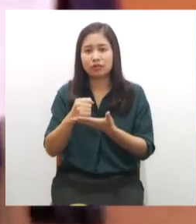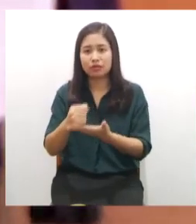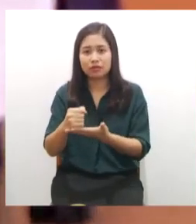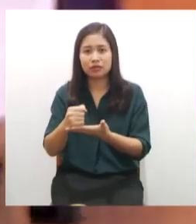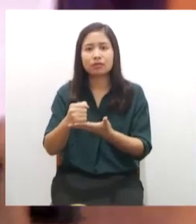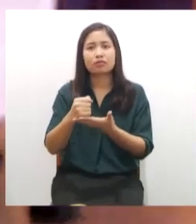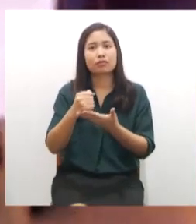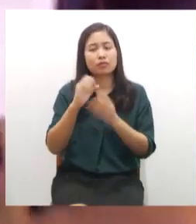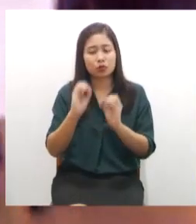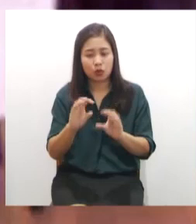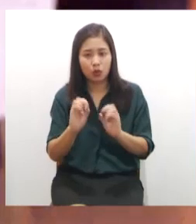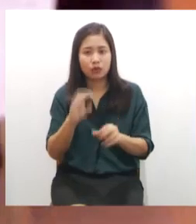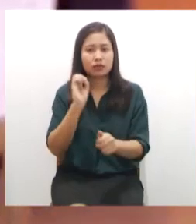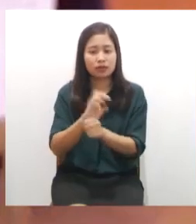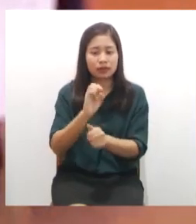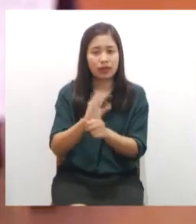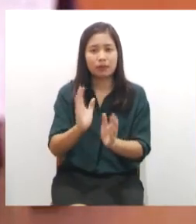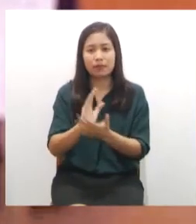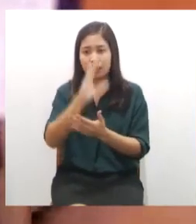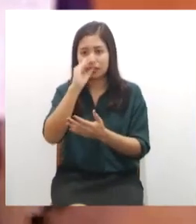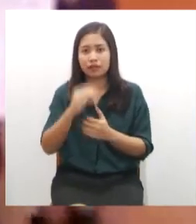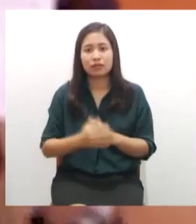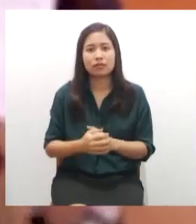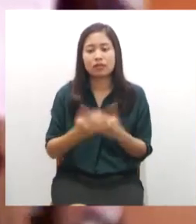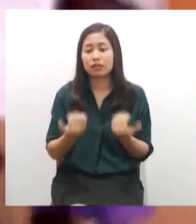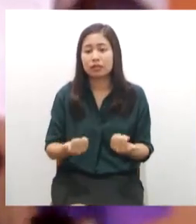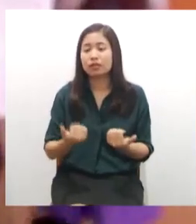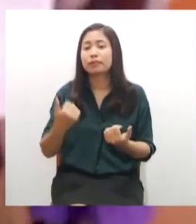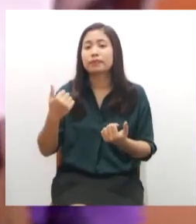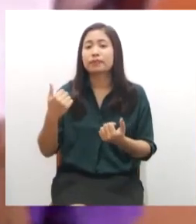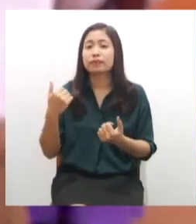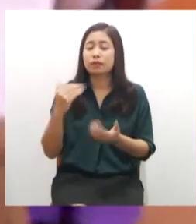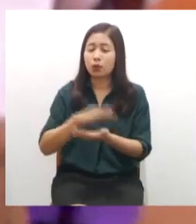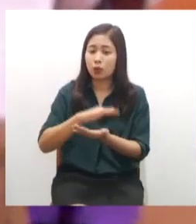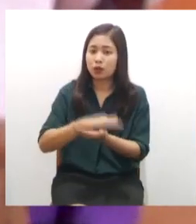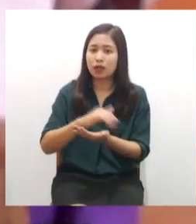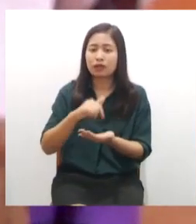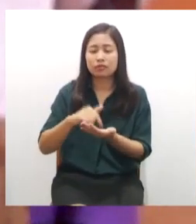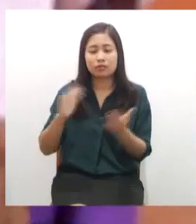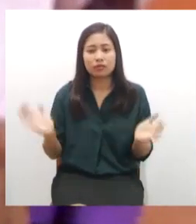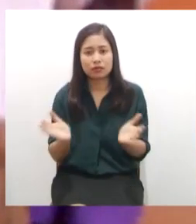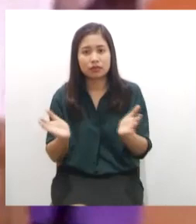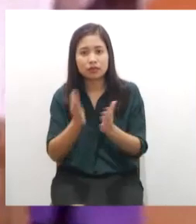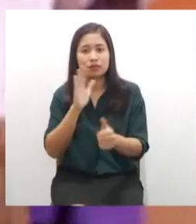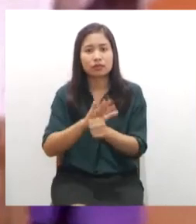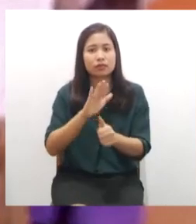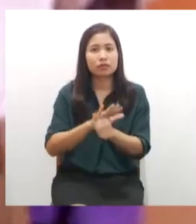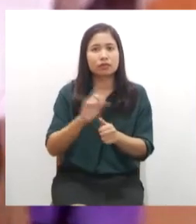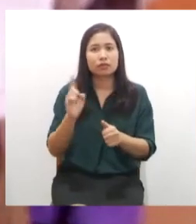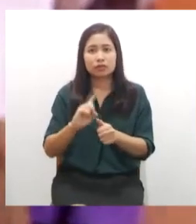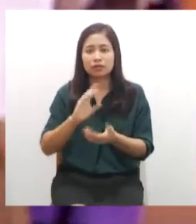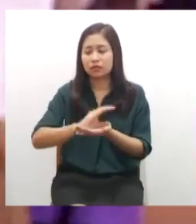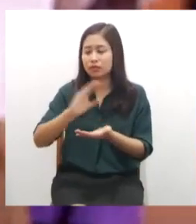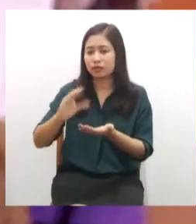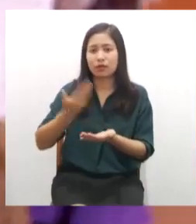อนแล้วก็ให้คำแนะนำกับนักเรียนนะคะนอกจากนี้นะคะทางโรงเรียนก็ยังได้ซัพพอร์ตในเรื่องของงบประมาณนะคะเพิ่มเติ